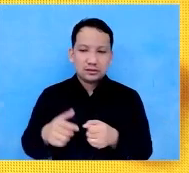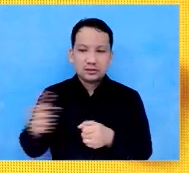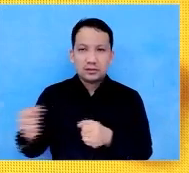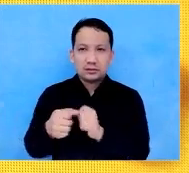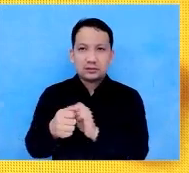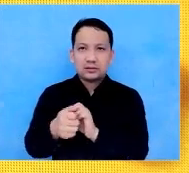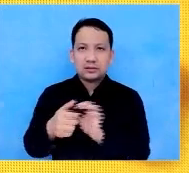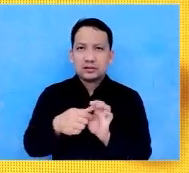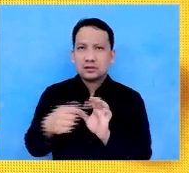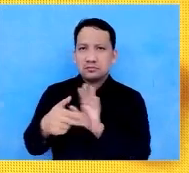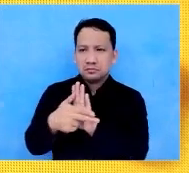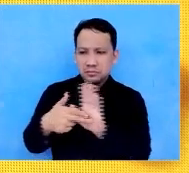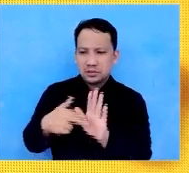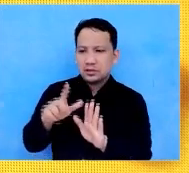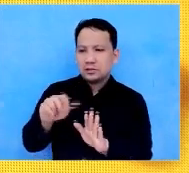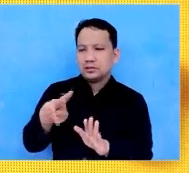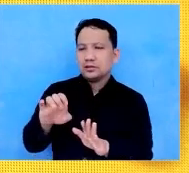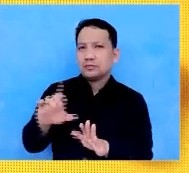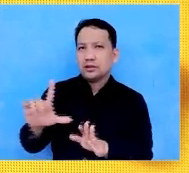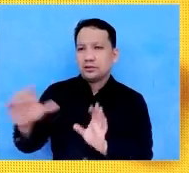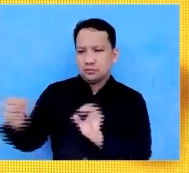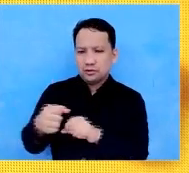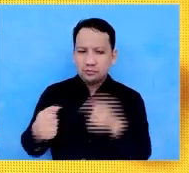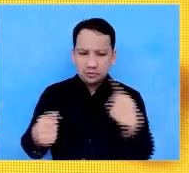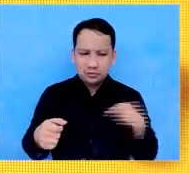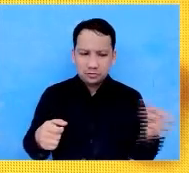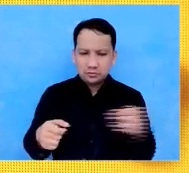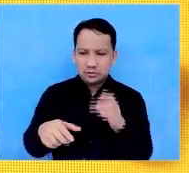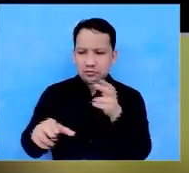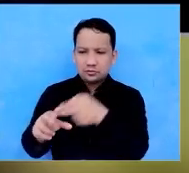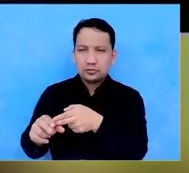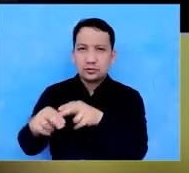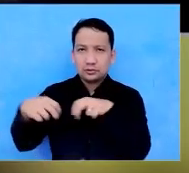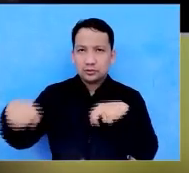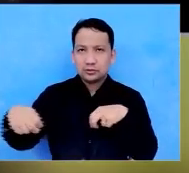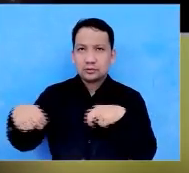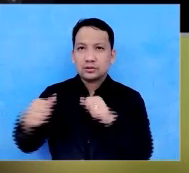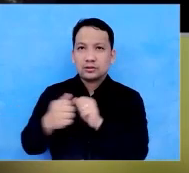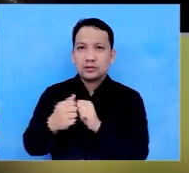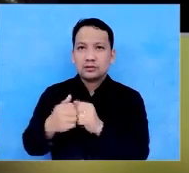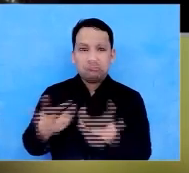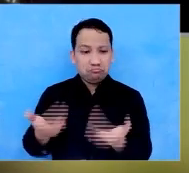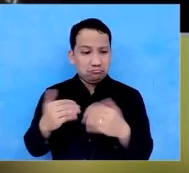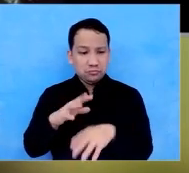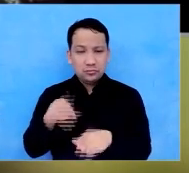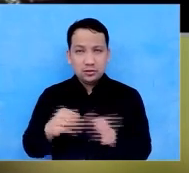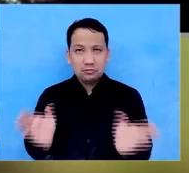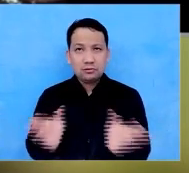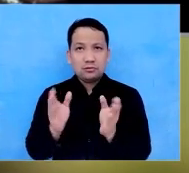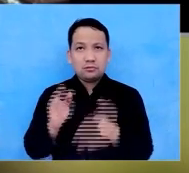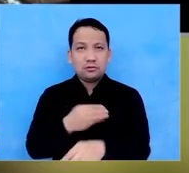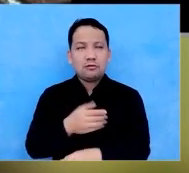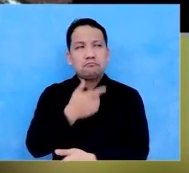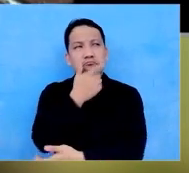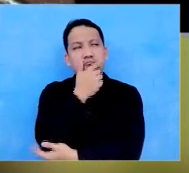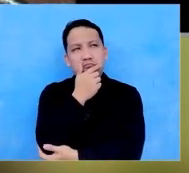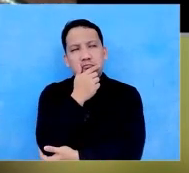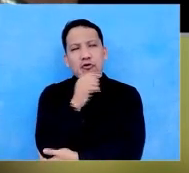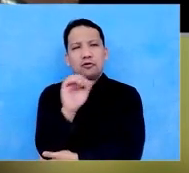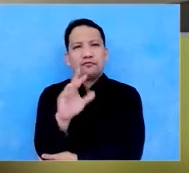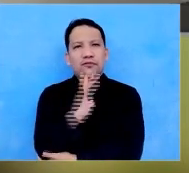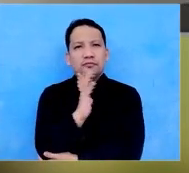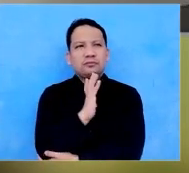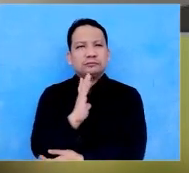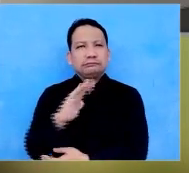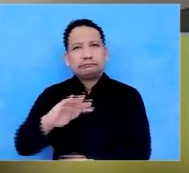So sabi sa akin, why don't you try sitting down with the label and really push with the music? But at first, I was